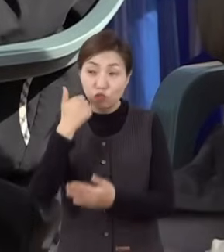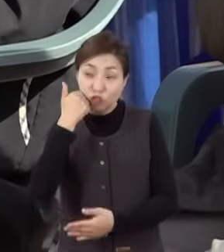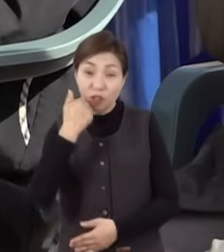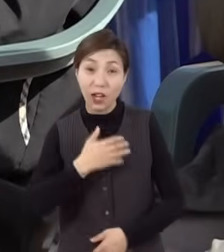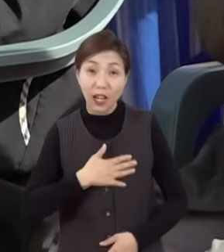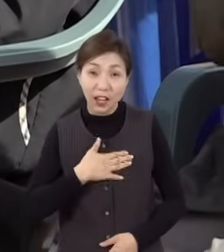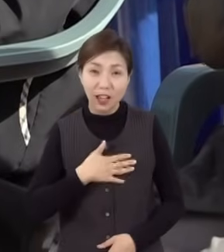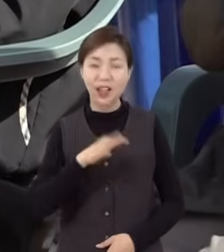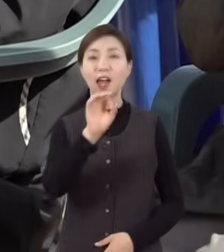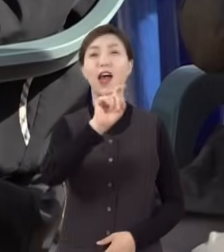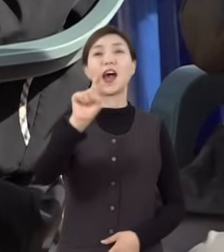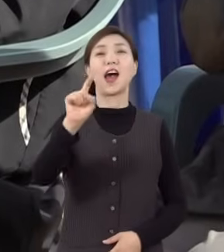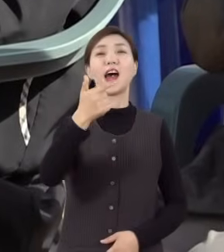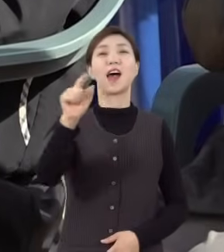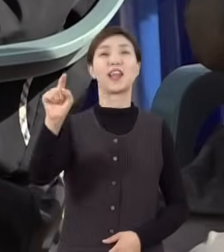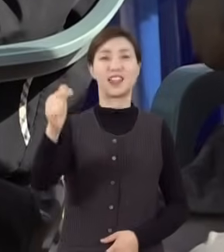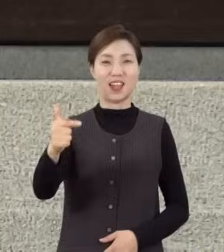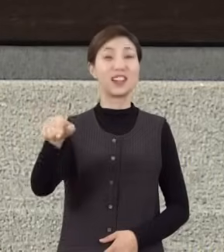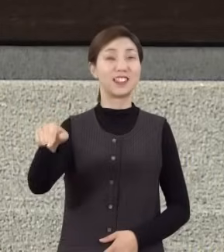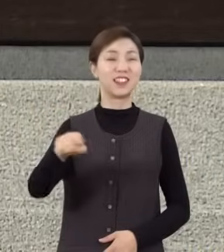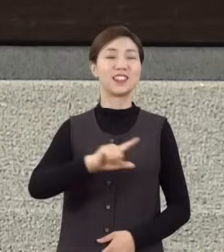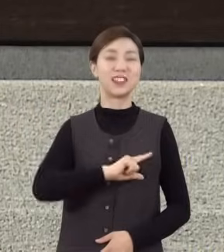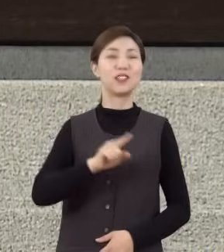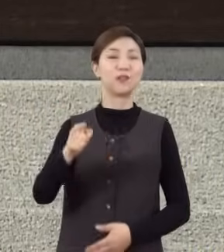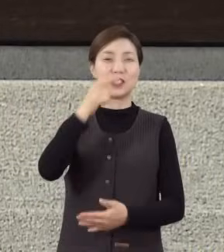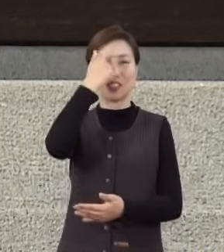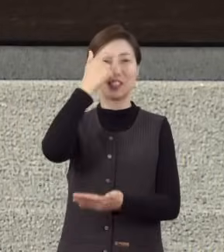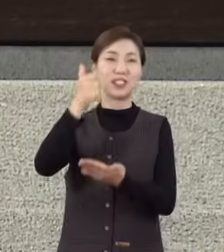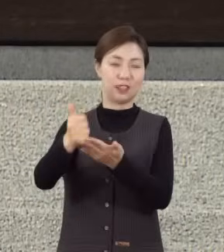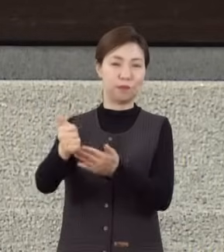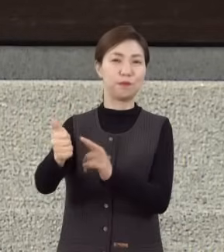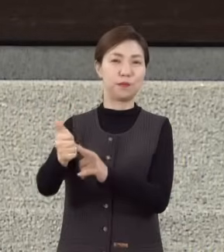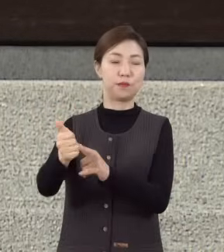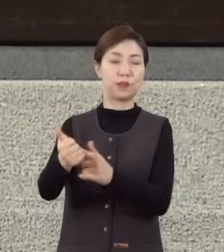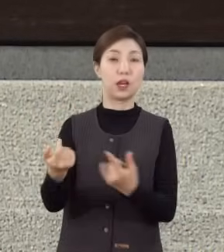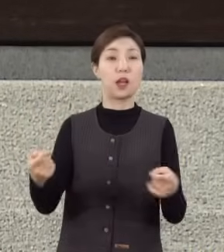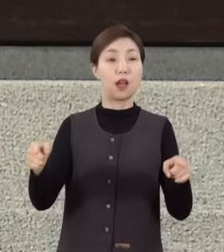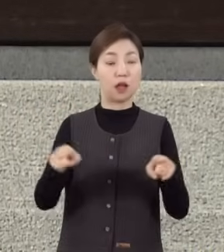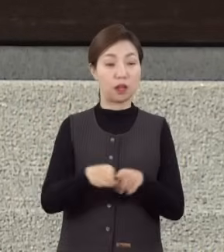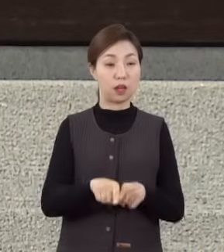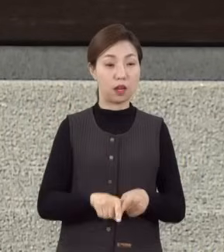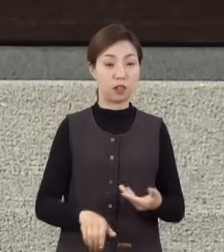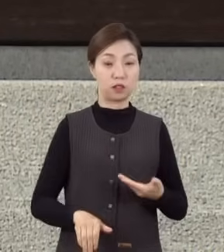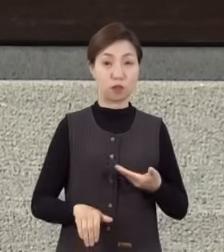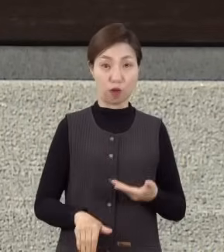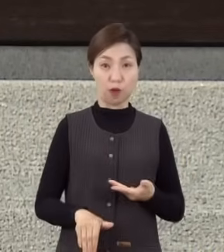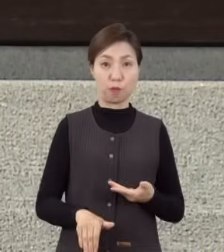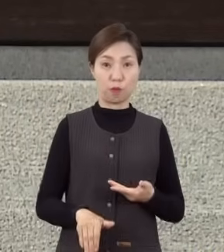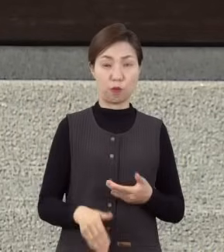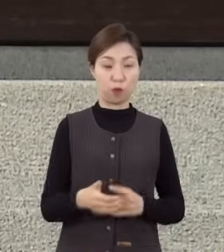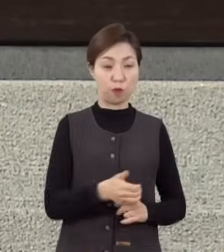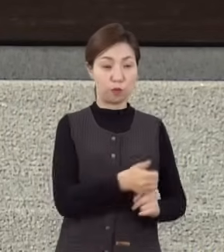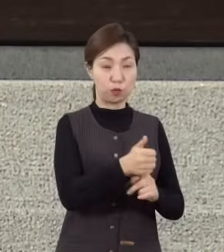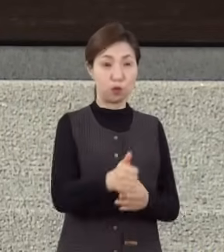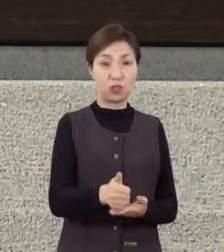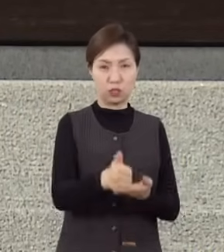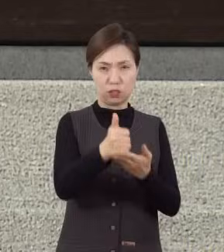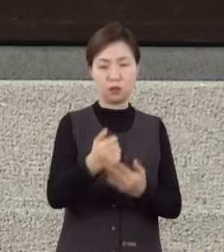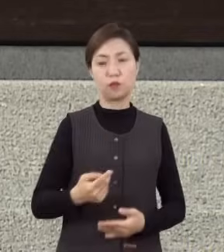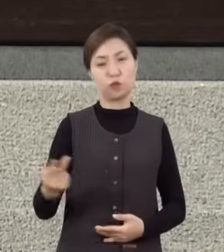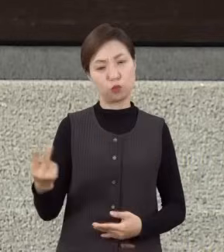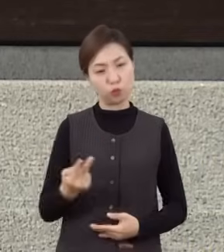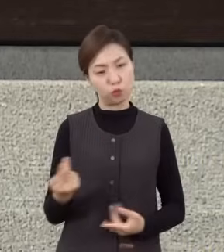스님? 아난 스님. 다들 알고 계시죠? 석가모니 부처님이 아난 스님과 함께 바리떼를